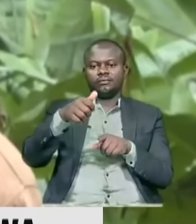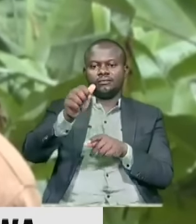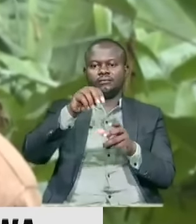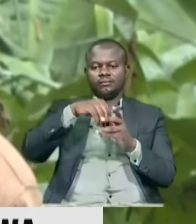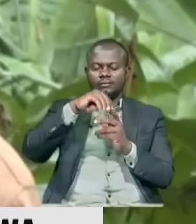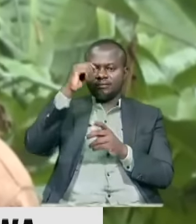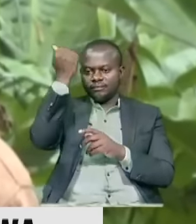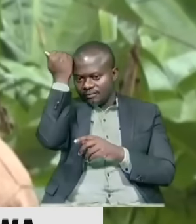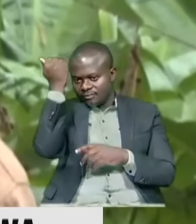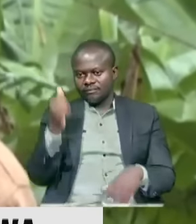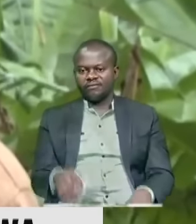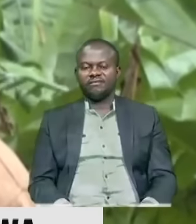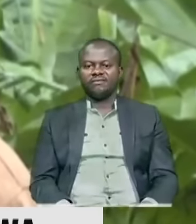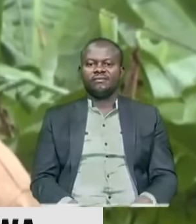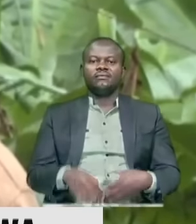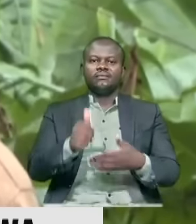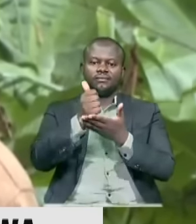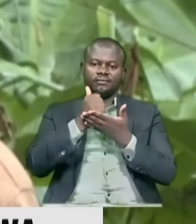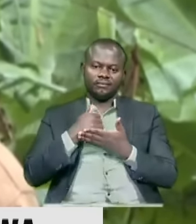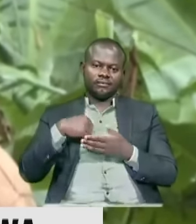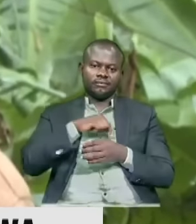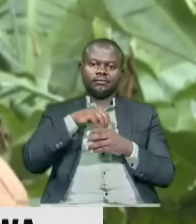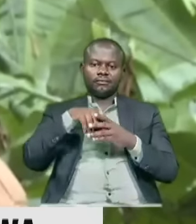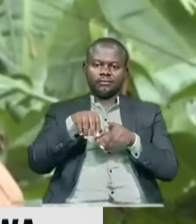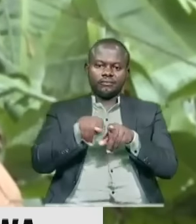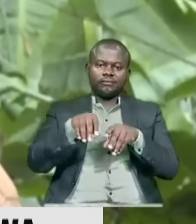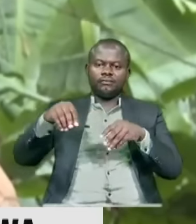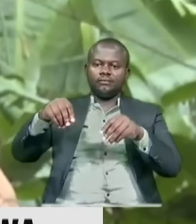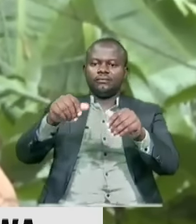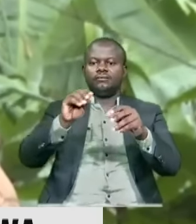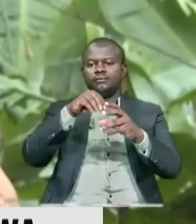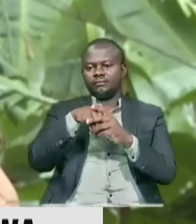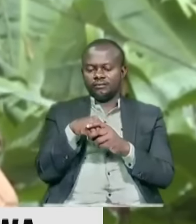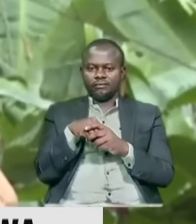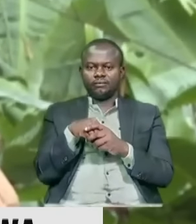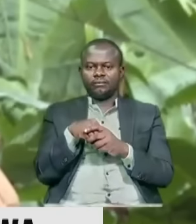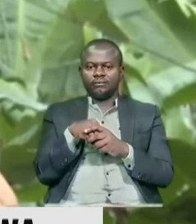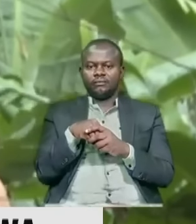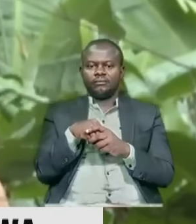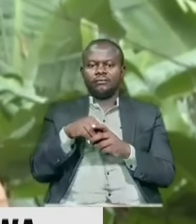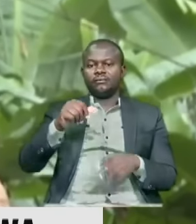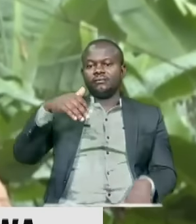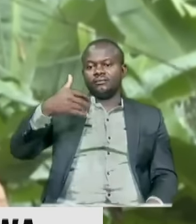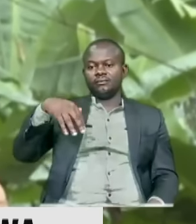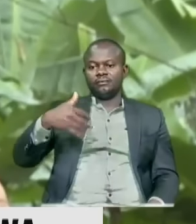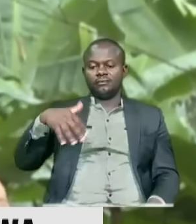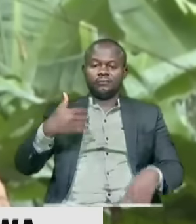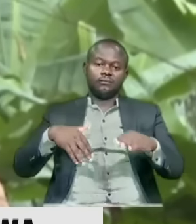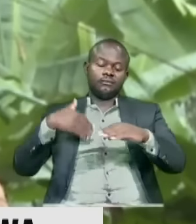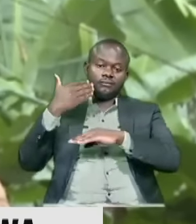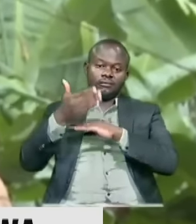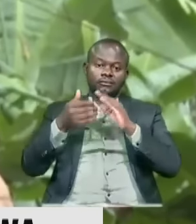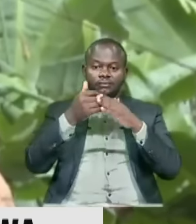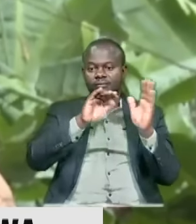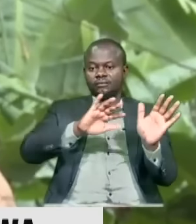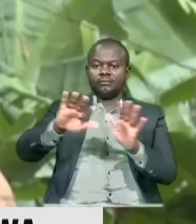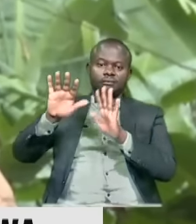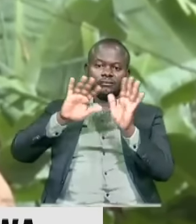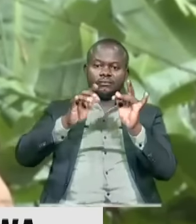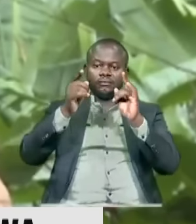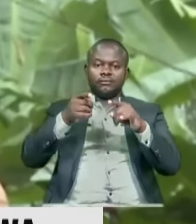mu bwishingizi byadufasha. Nk'amafumbire dushyiramo aba yaduhenze, hanyuma iyo umuyaga uje rero urumva